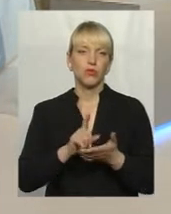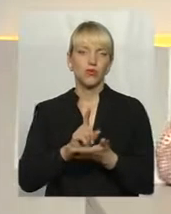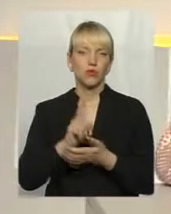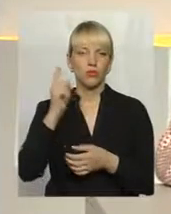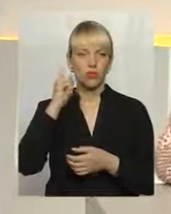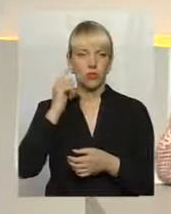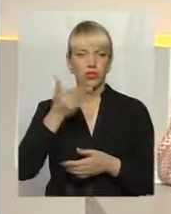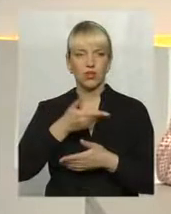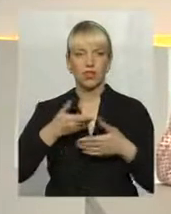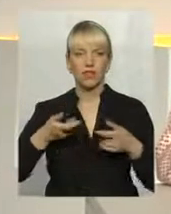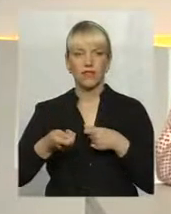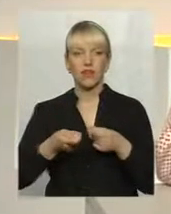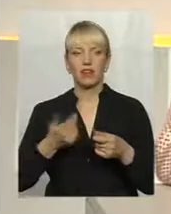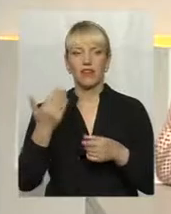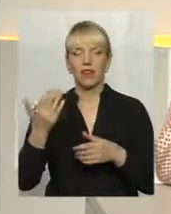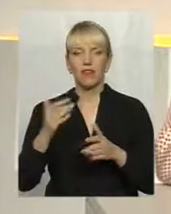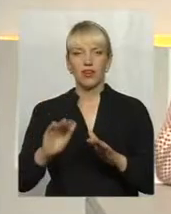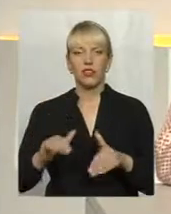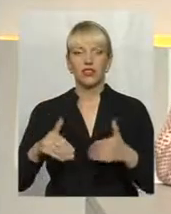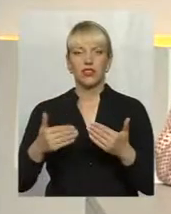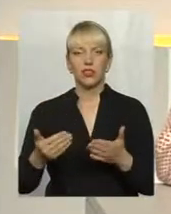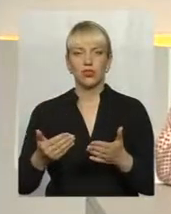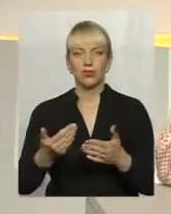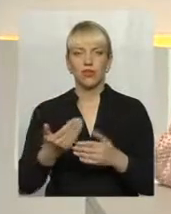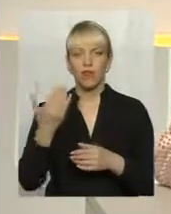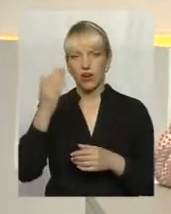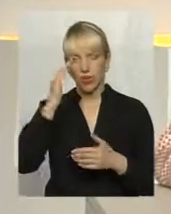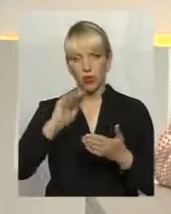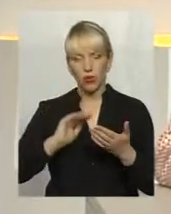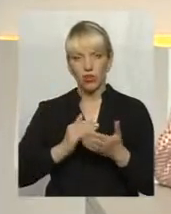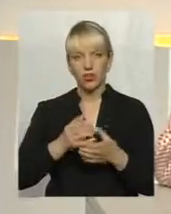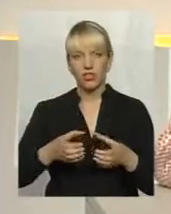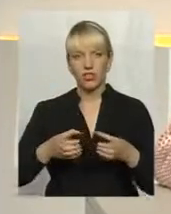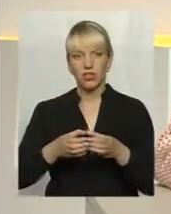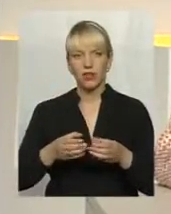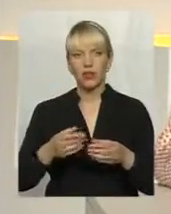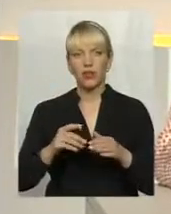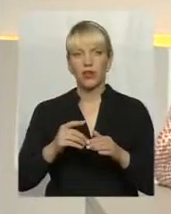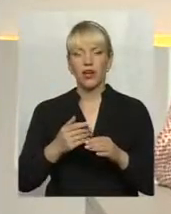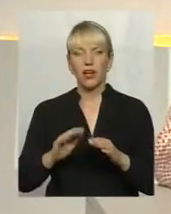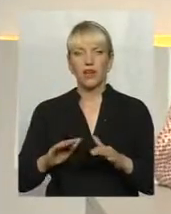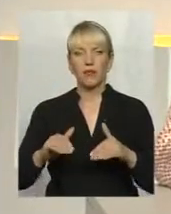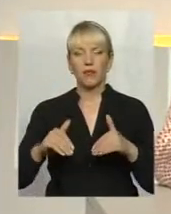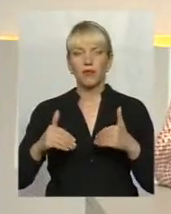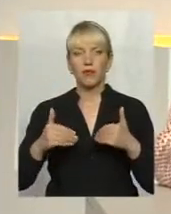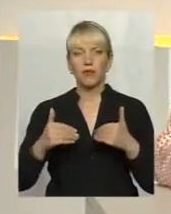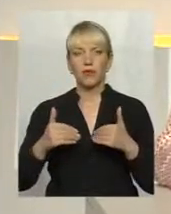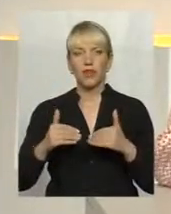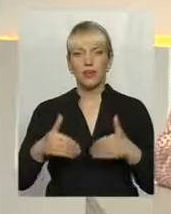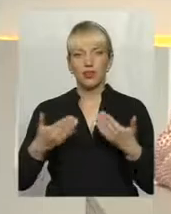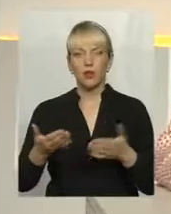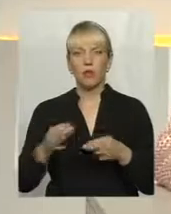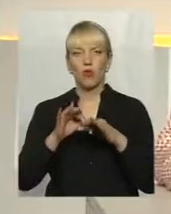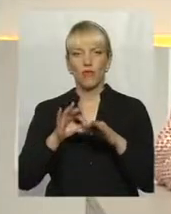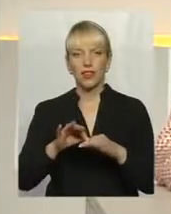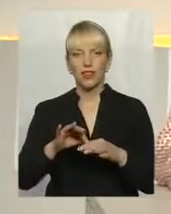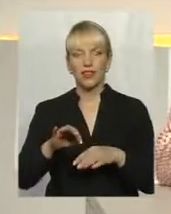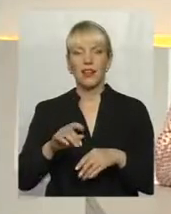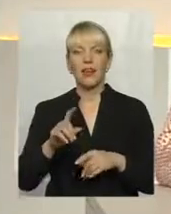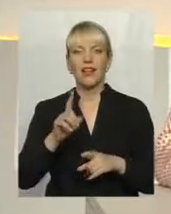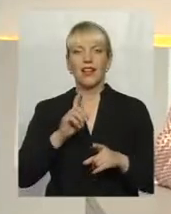ви ініціюєте, ваша політична сила ініціює проведення референдуму? Так, про продаж